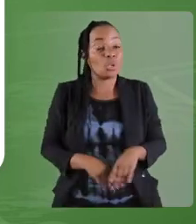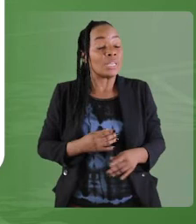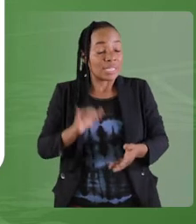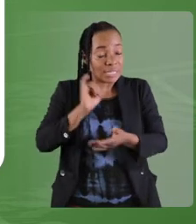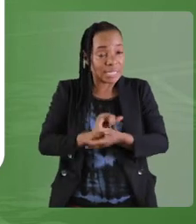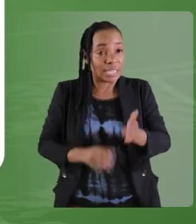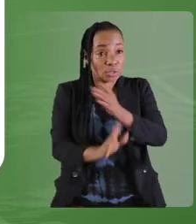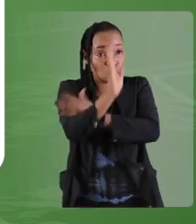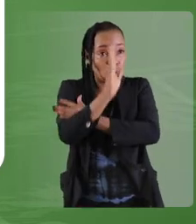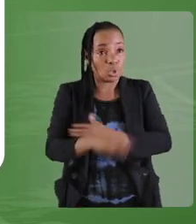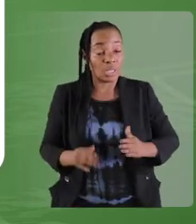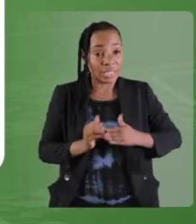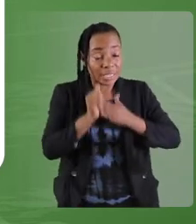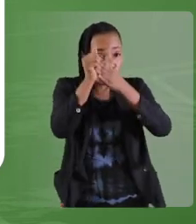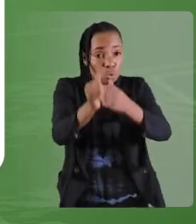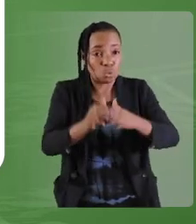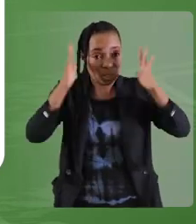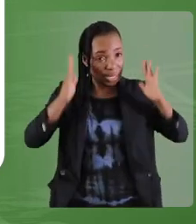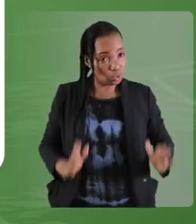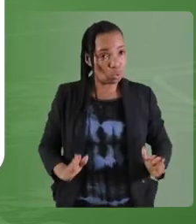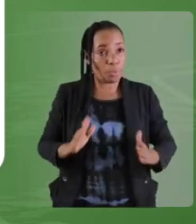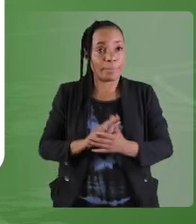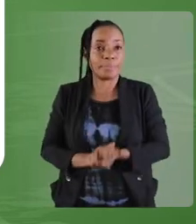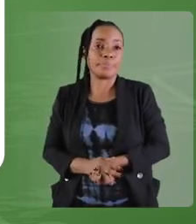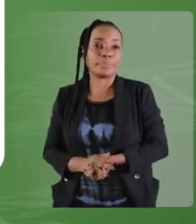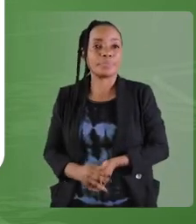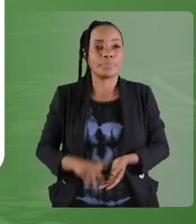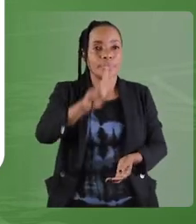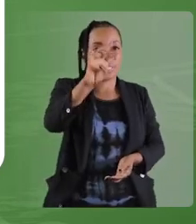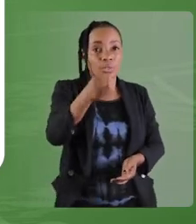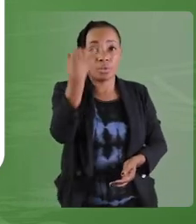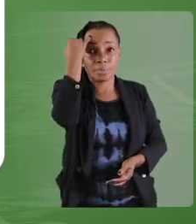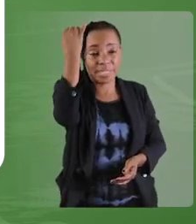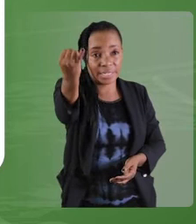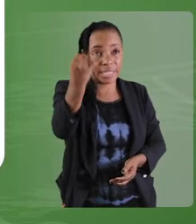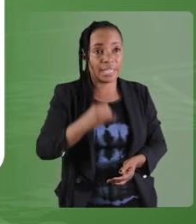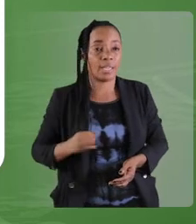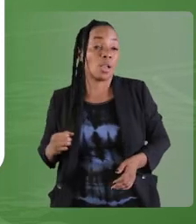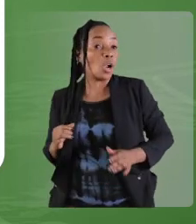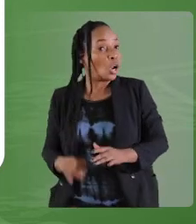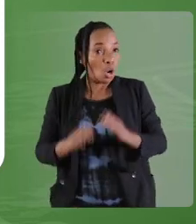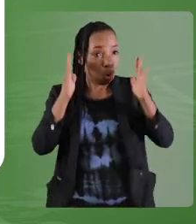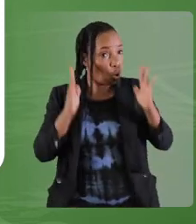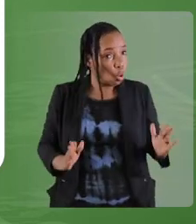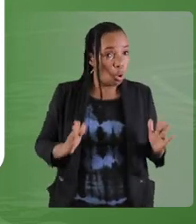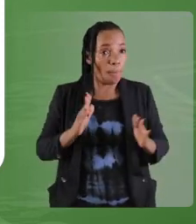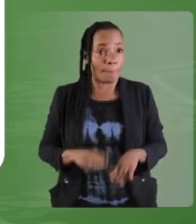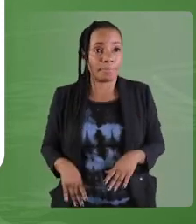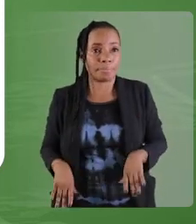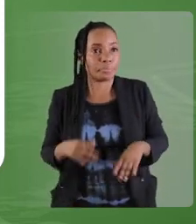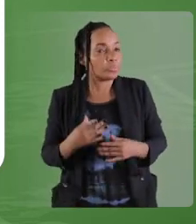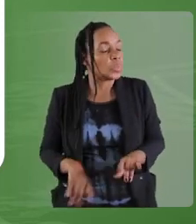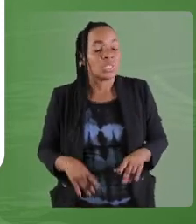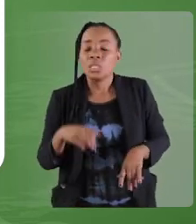donne aux hommes et la liberté, c'est Dieu qui conduit les hommes. En deuxième argument, l'homme ne fait